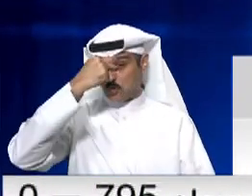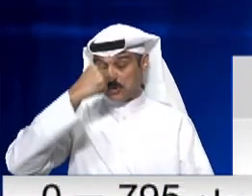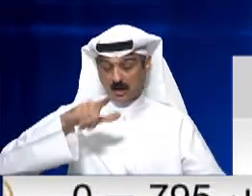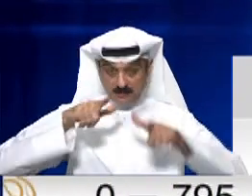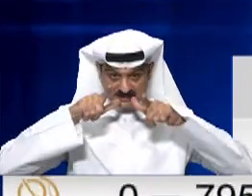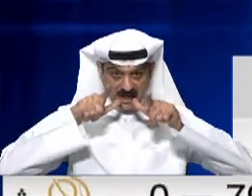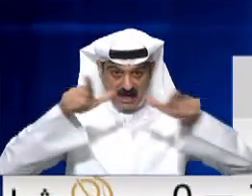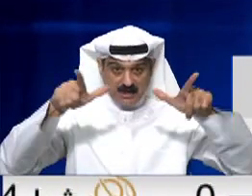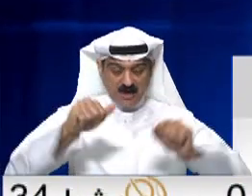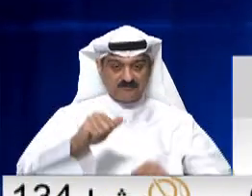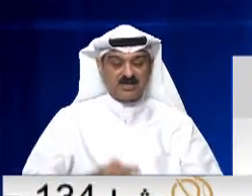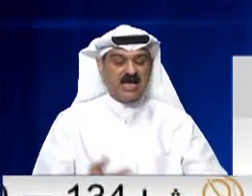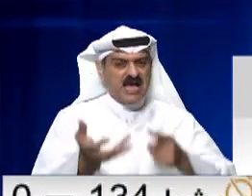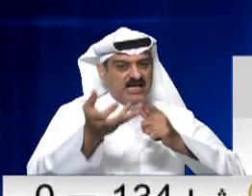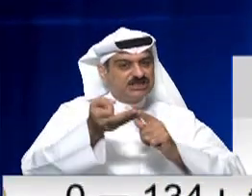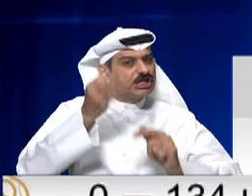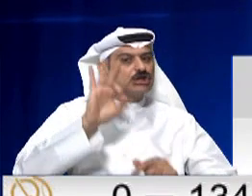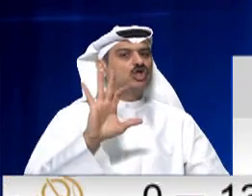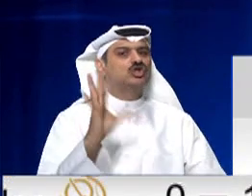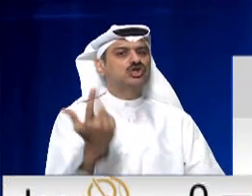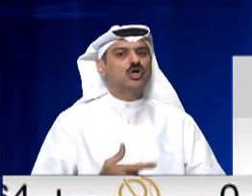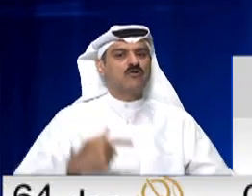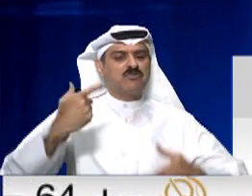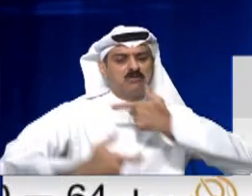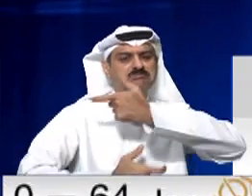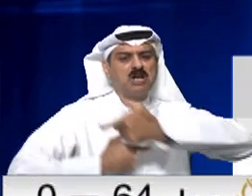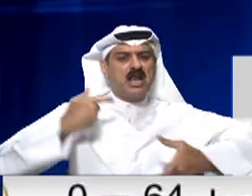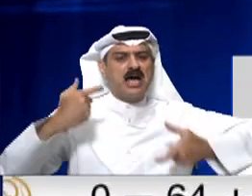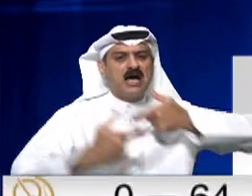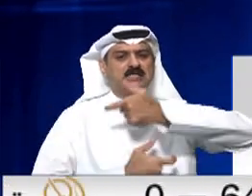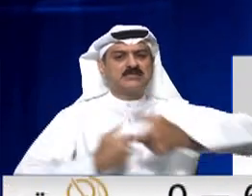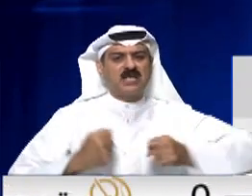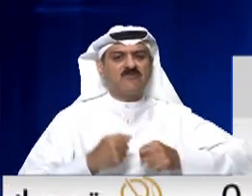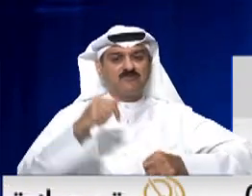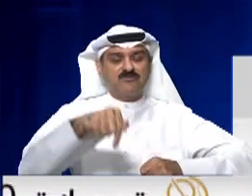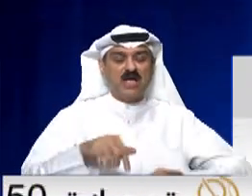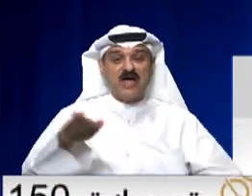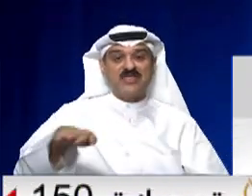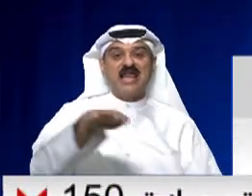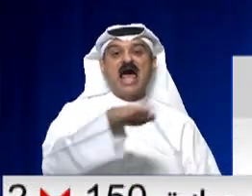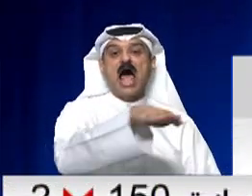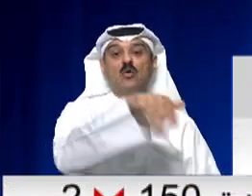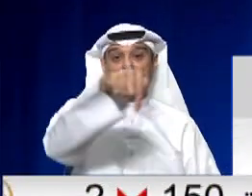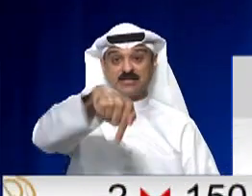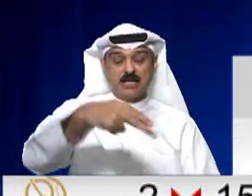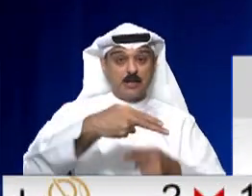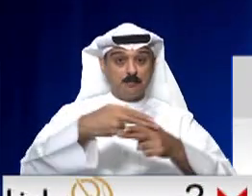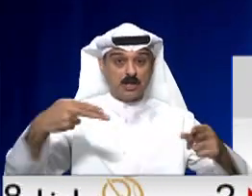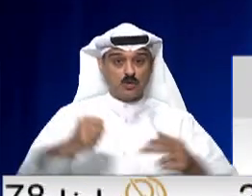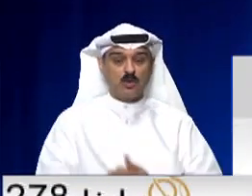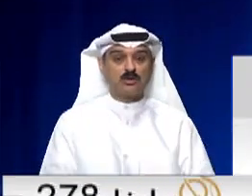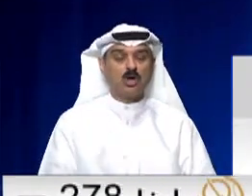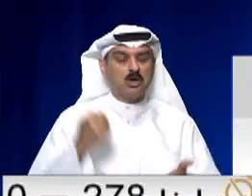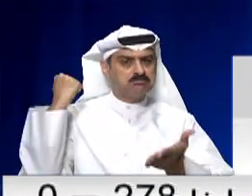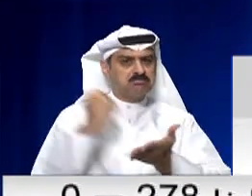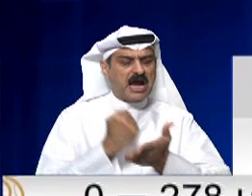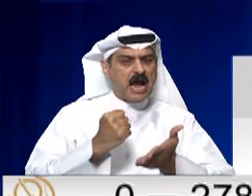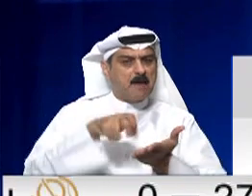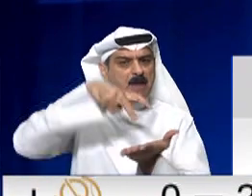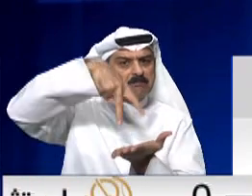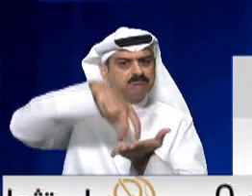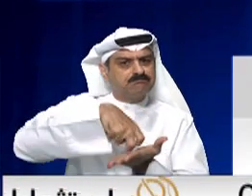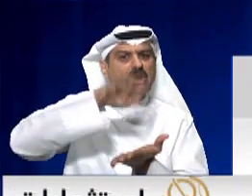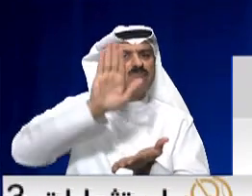القرار اشترط ان يكون قد تم التشخيص المبدئي للاطفال غير الكويتيين داخل الكويت ولدي اقامه ساريه ولا